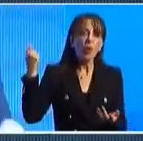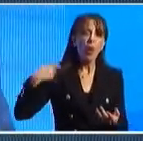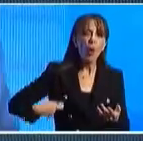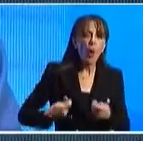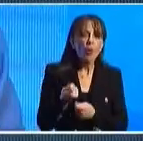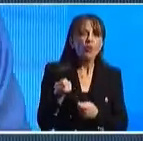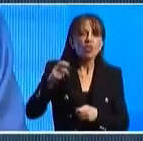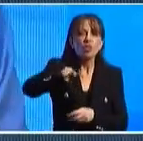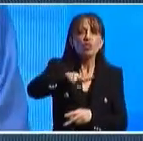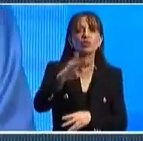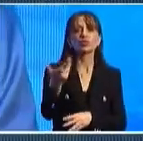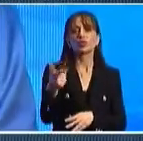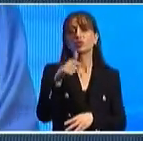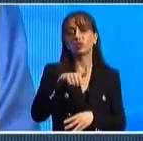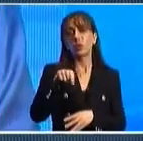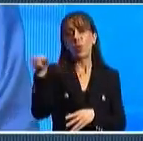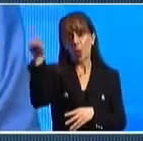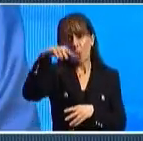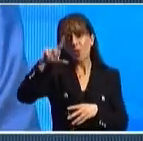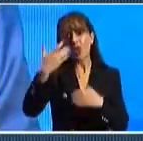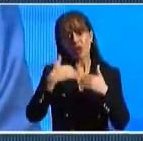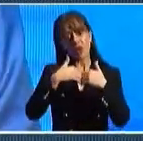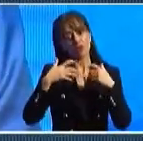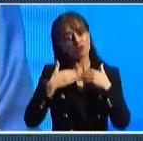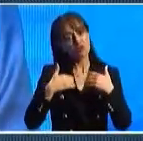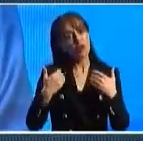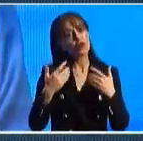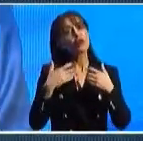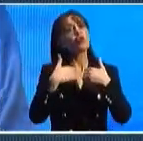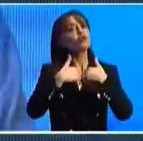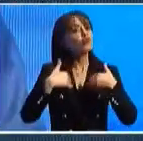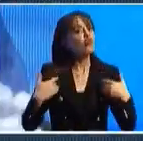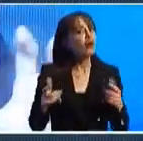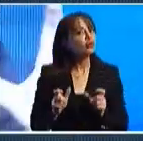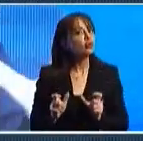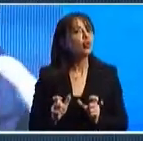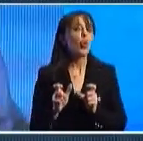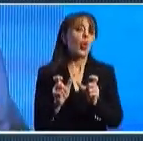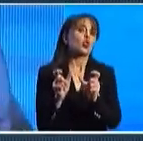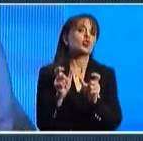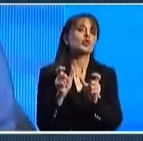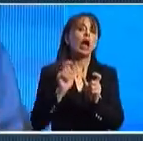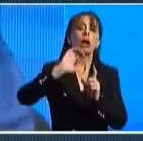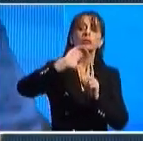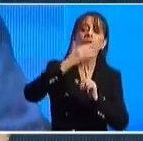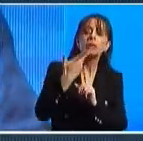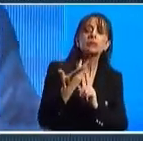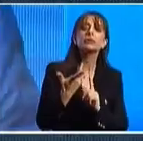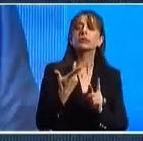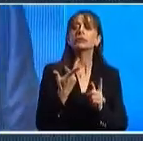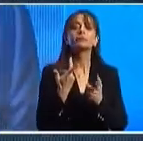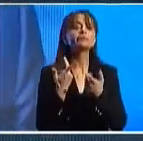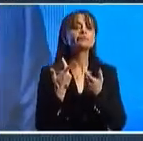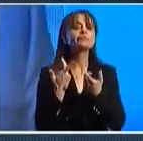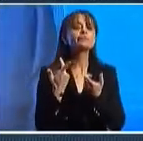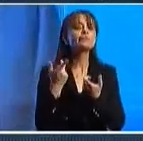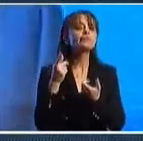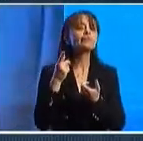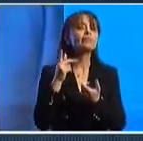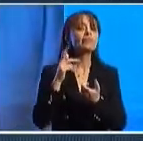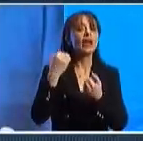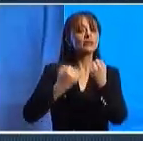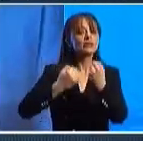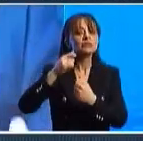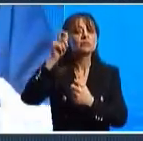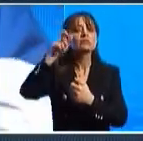güvenliğini emniyet altına alacak uygulamalarımızı işte taksinin kalitesiyle oradaki taksicimizin